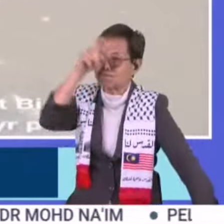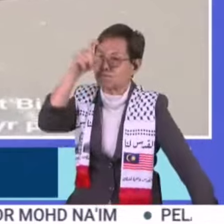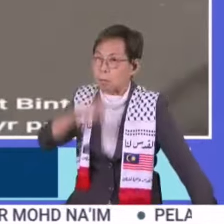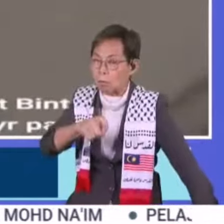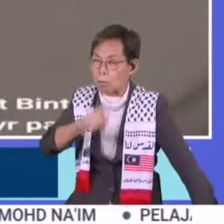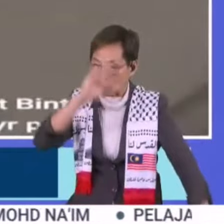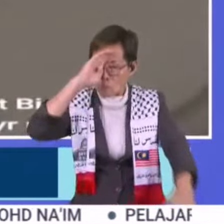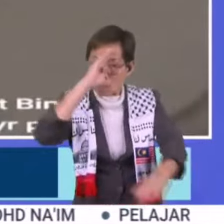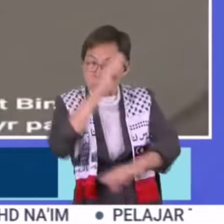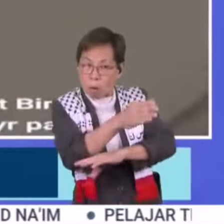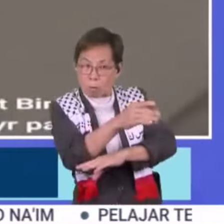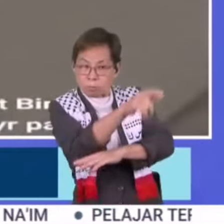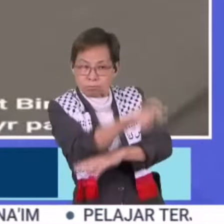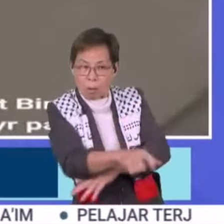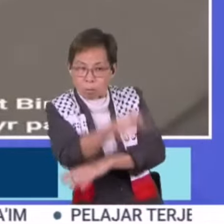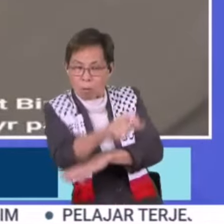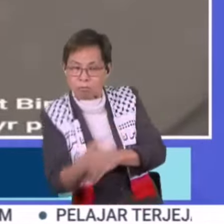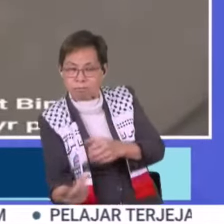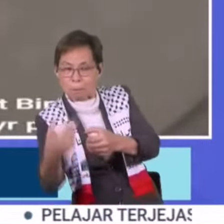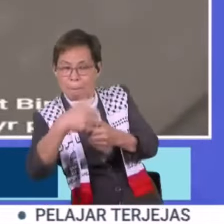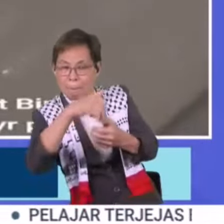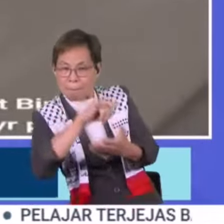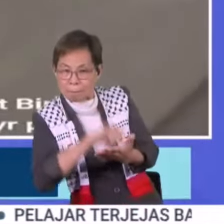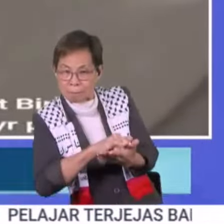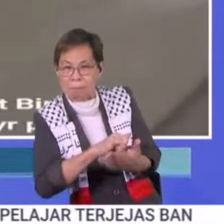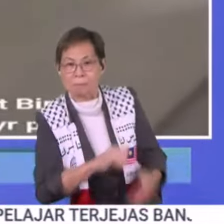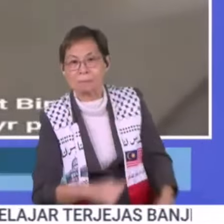perlu diambil ke atas mereka yang terlibat.